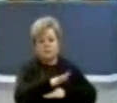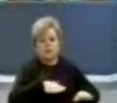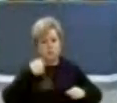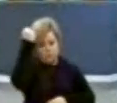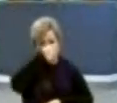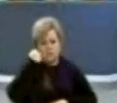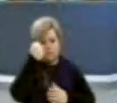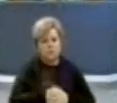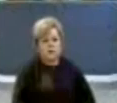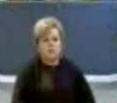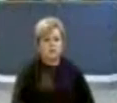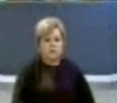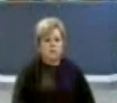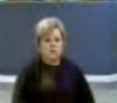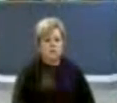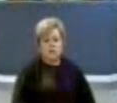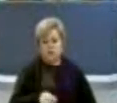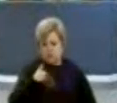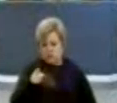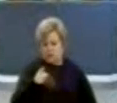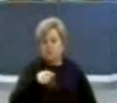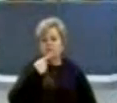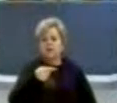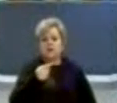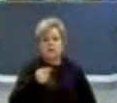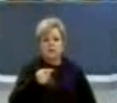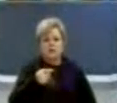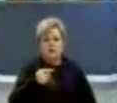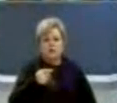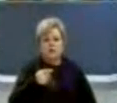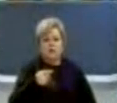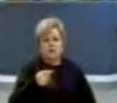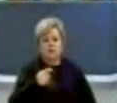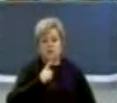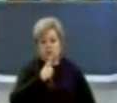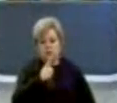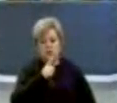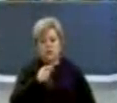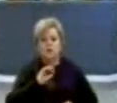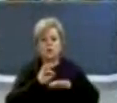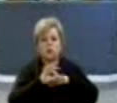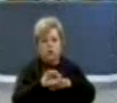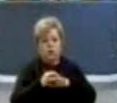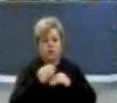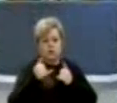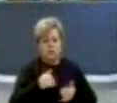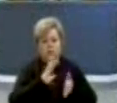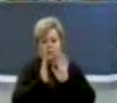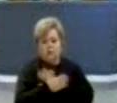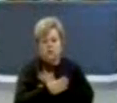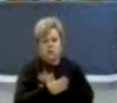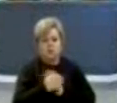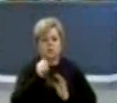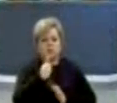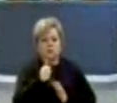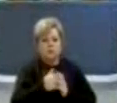Republikës Kosovës. Ju vazhdimisht keni thënë në procesin e kaluar të dialogut që udhëhiqej nga tash zëvendësi juaj zotri